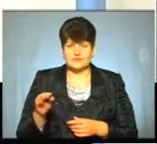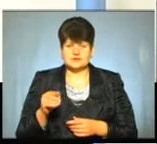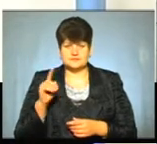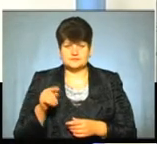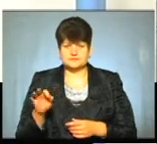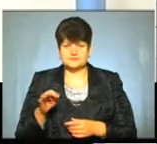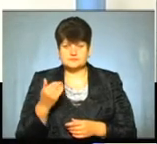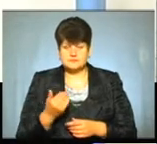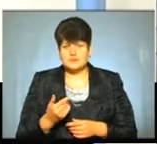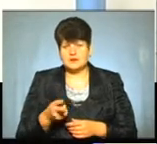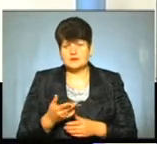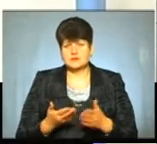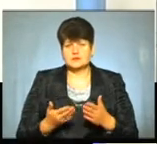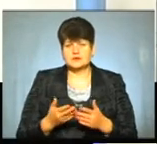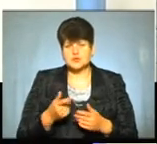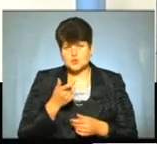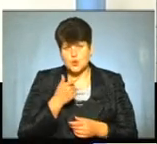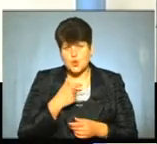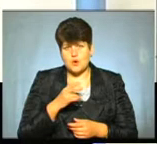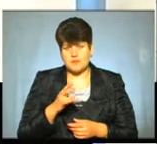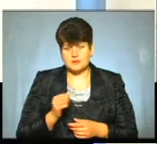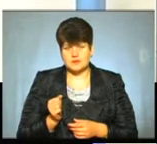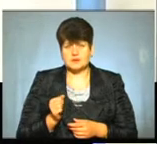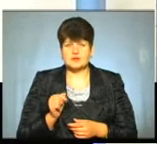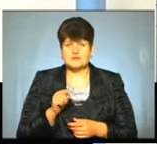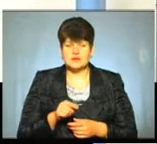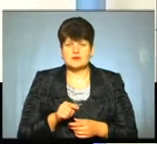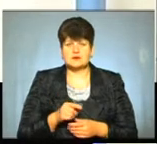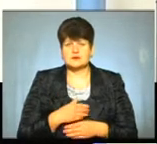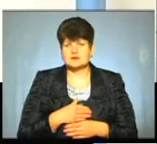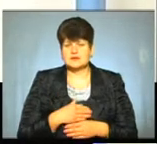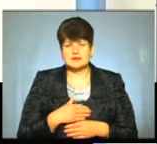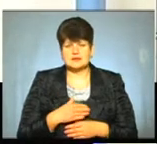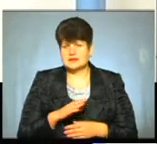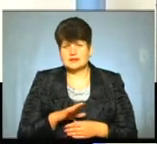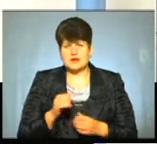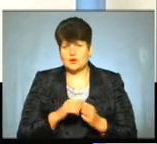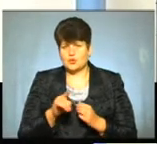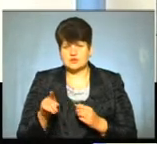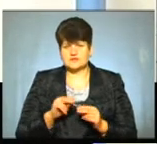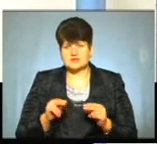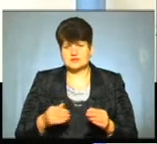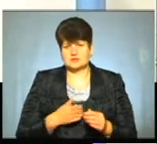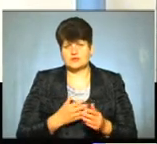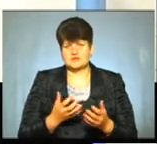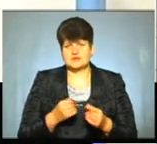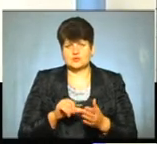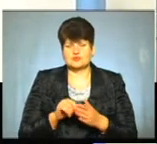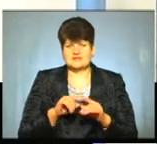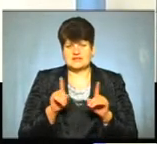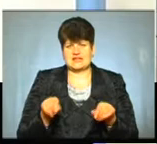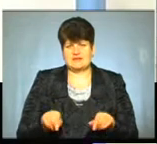класу навчальної аудиторії, але вона скромна, скажімо так, і вона не кожен вчитель захоче взяти участь в